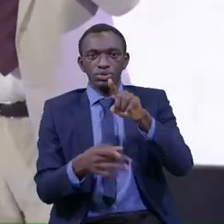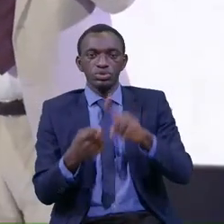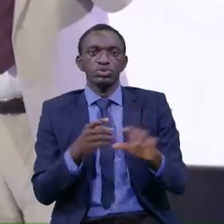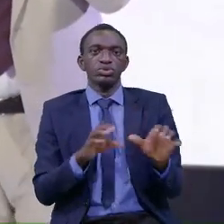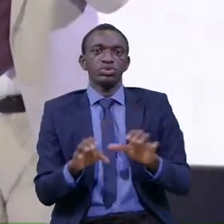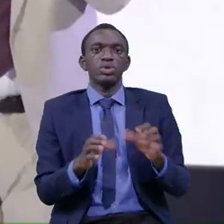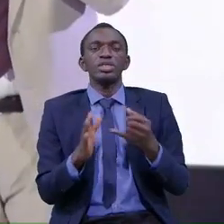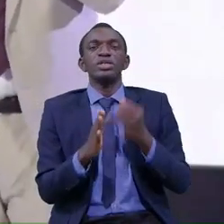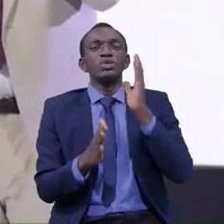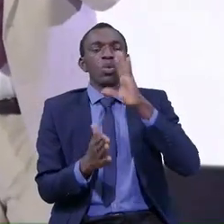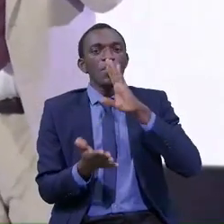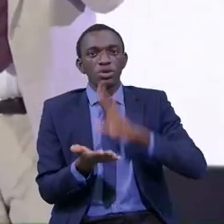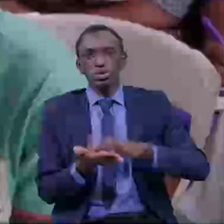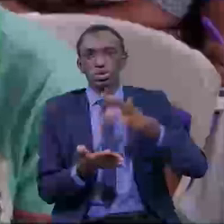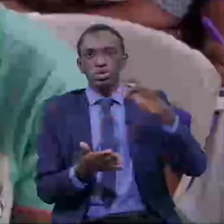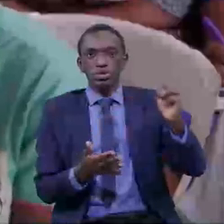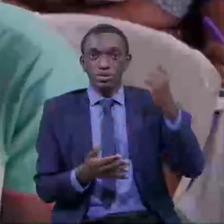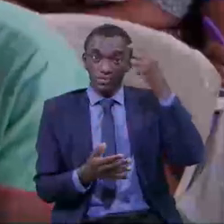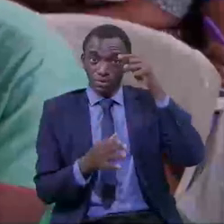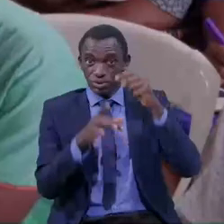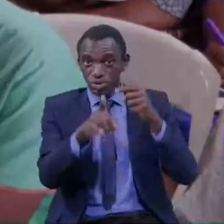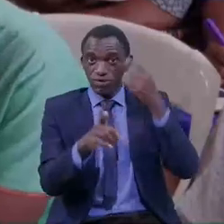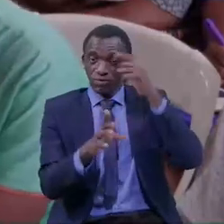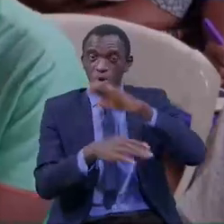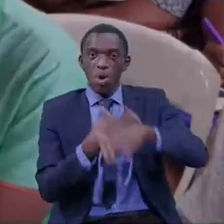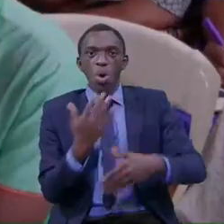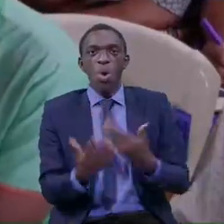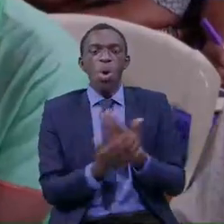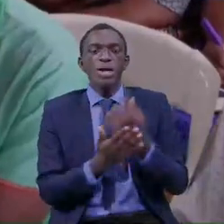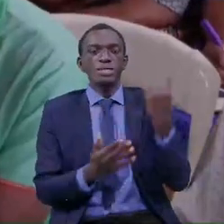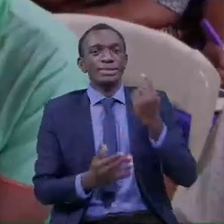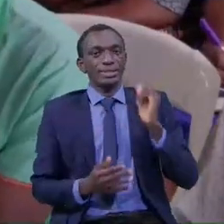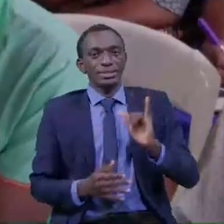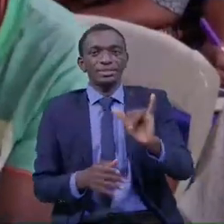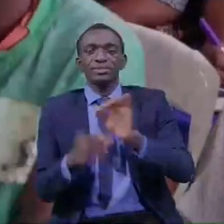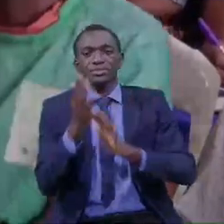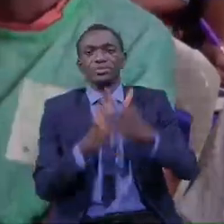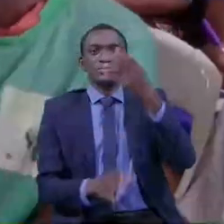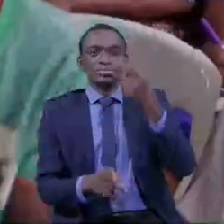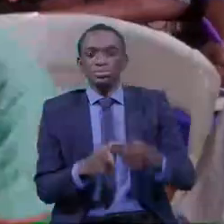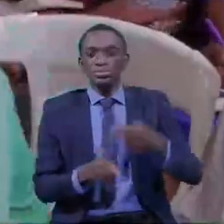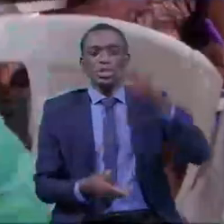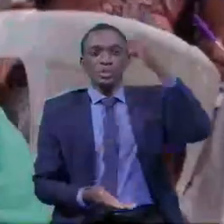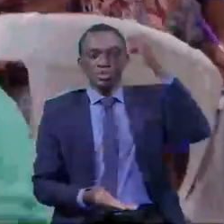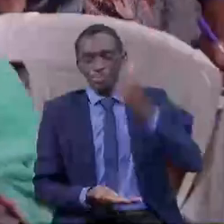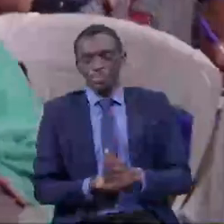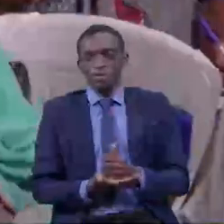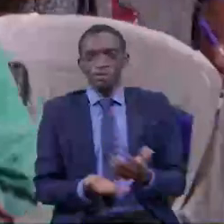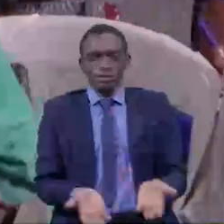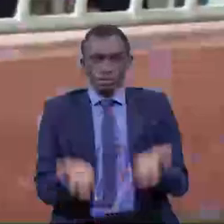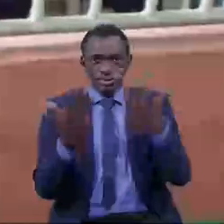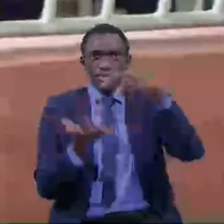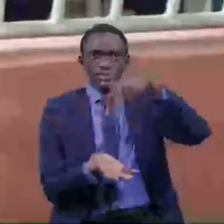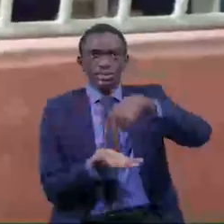glorieux pour toi et pour toute l'éternité. Amen. Levons-nous maintenant et nous